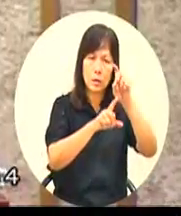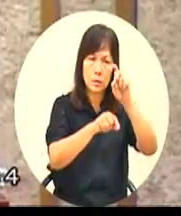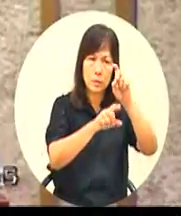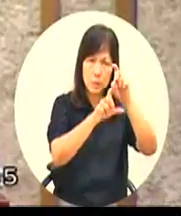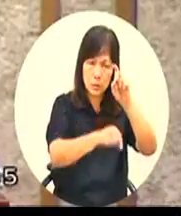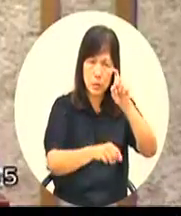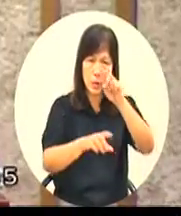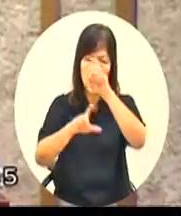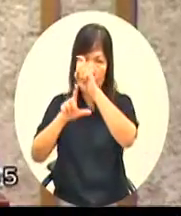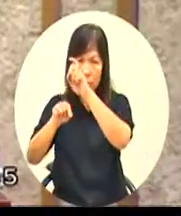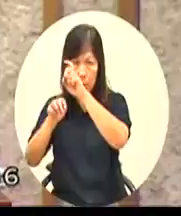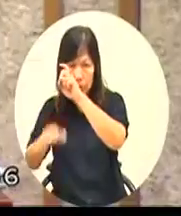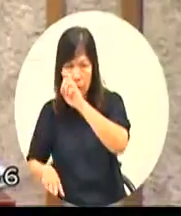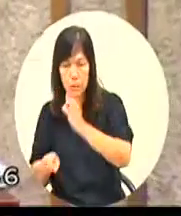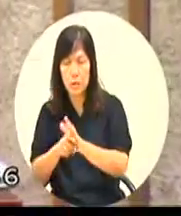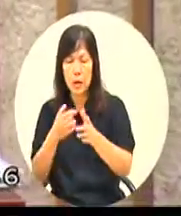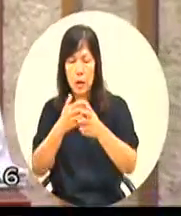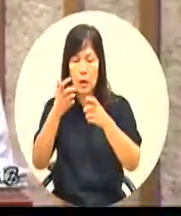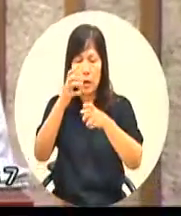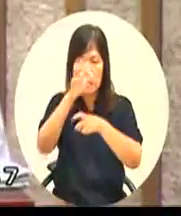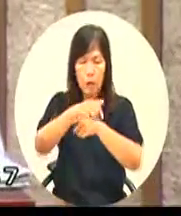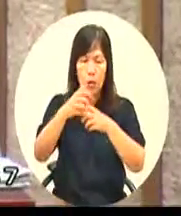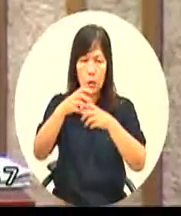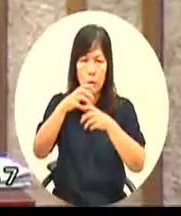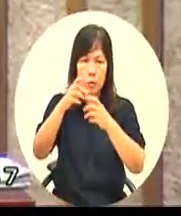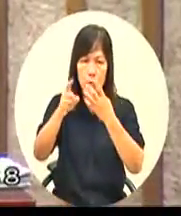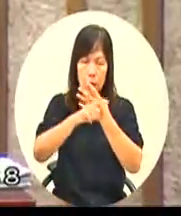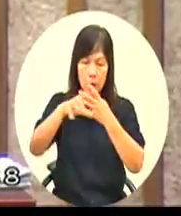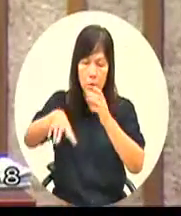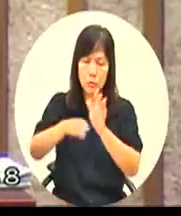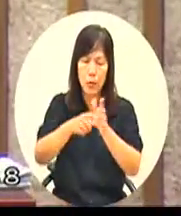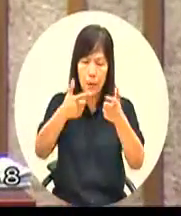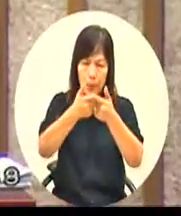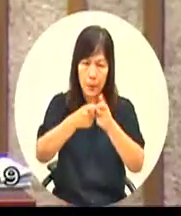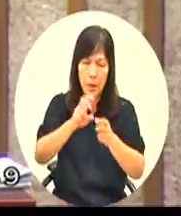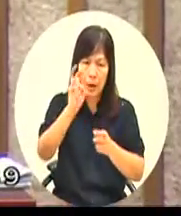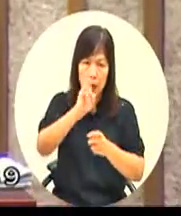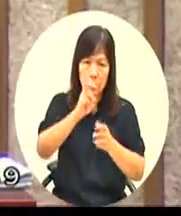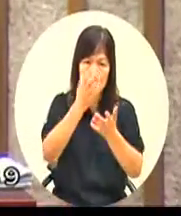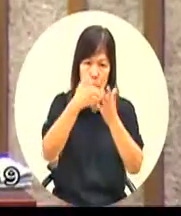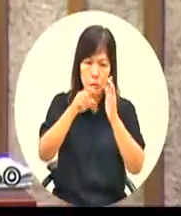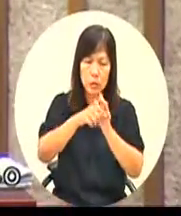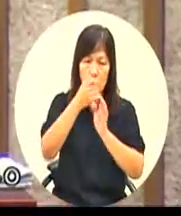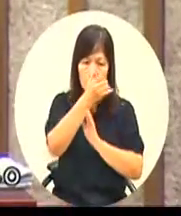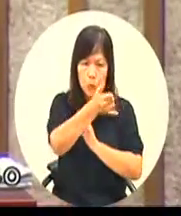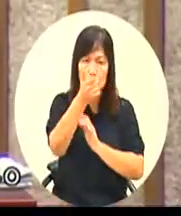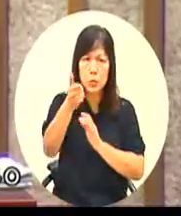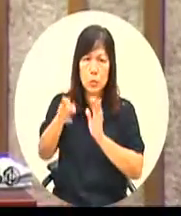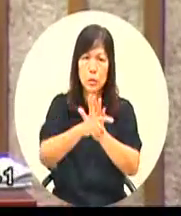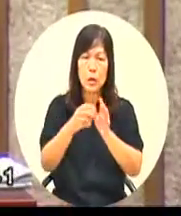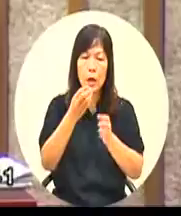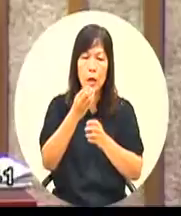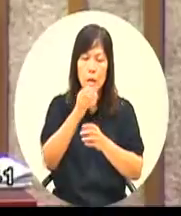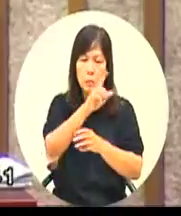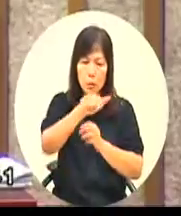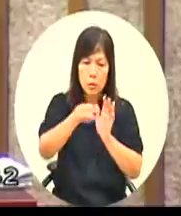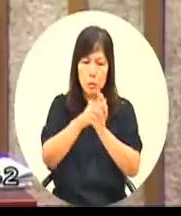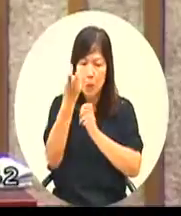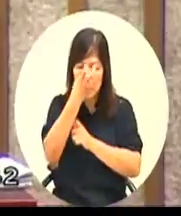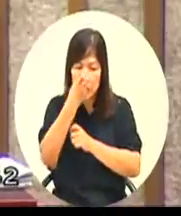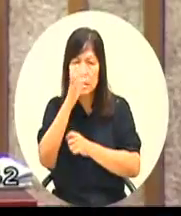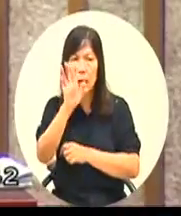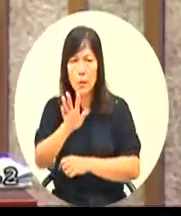跟农业局配合到25所学校去做那个食材的学校食材的检